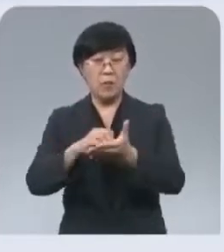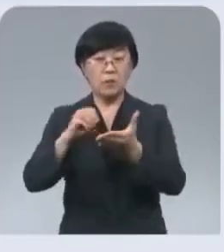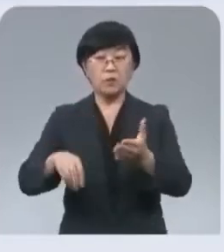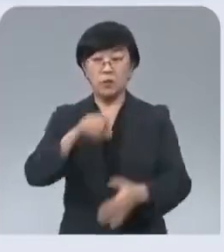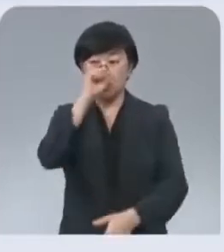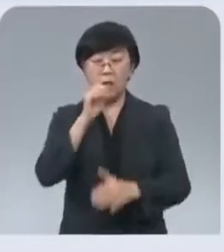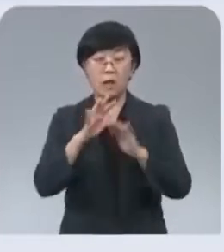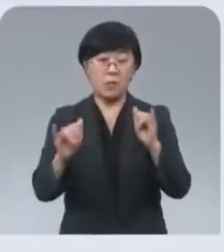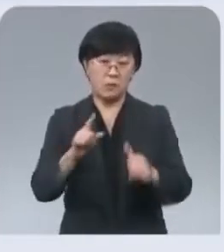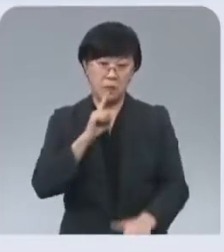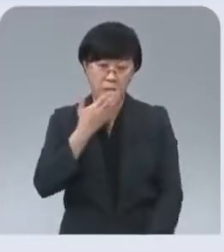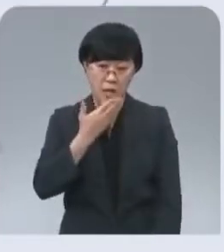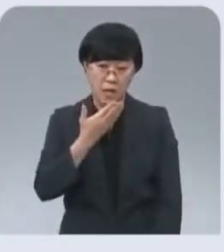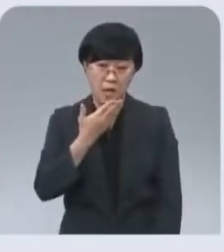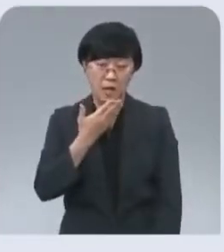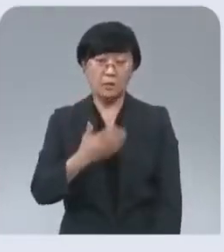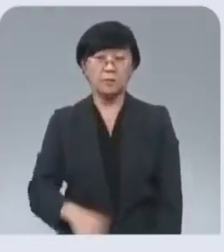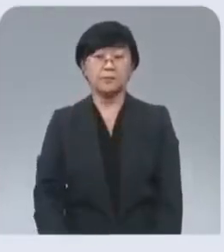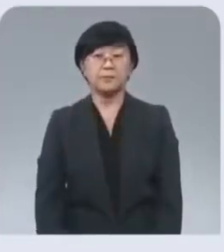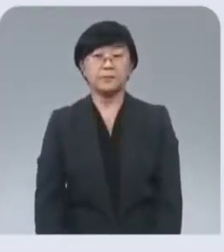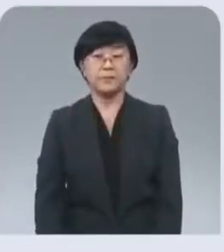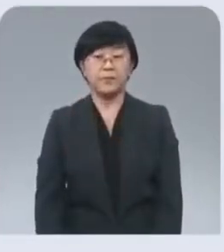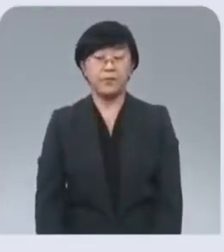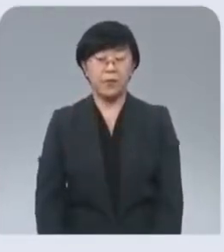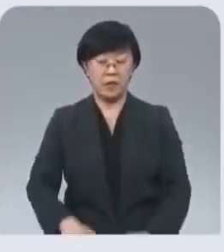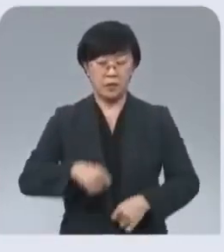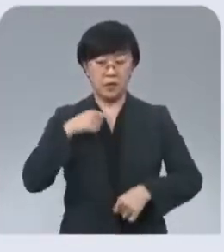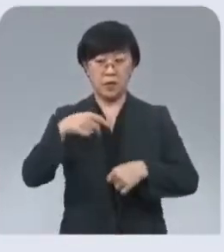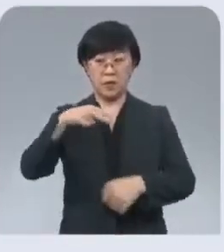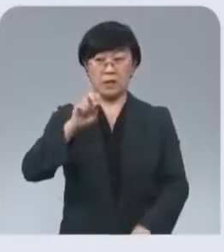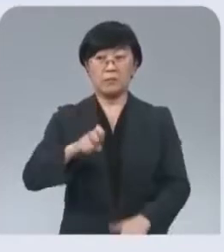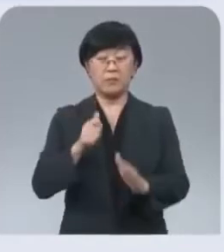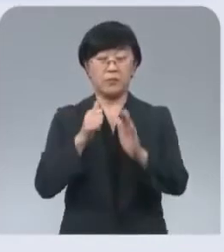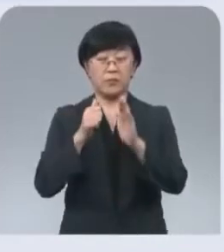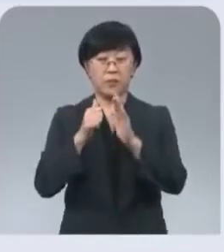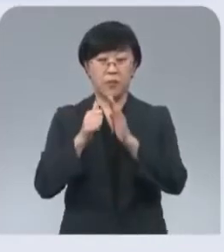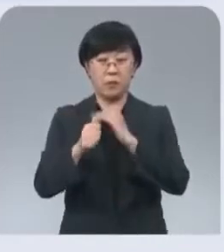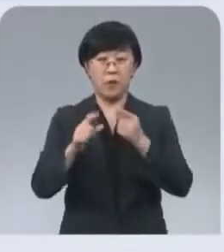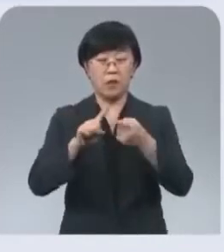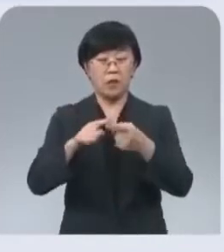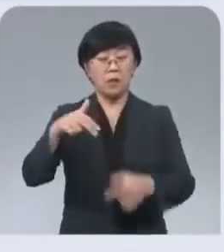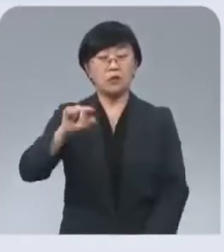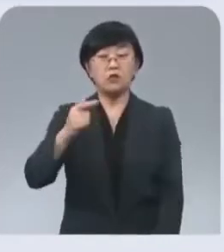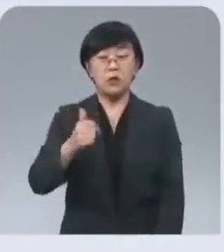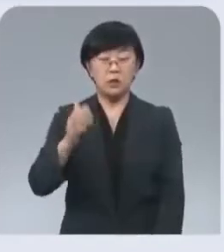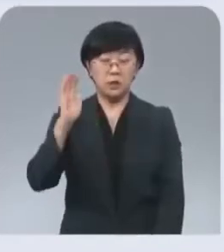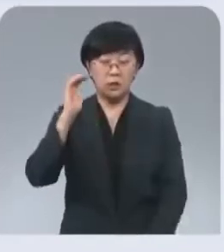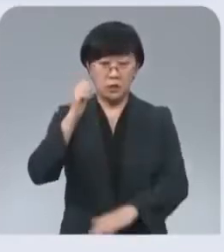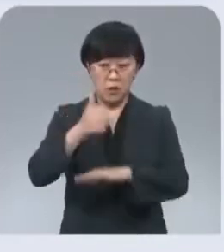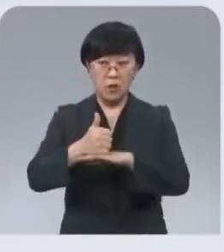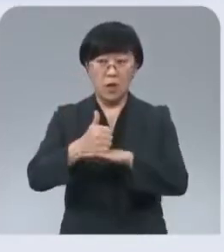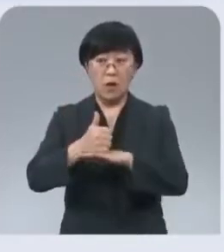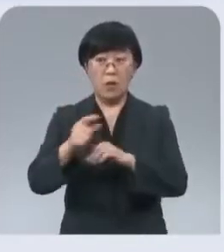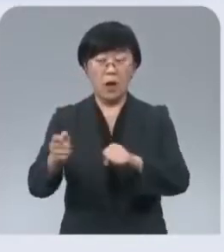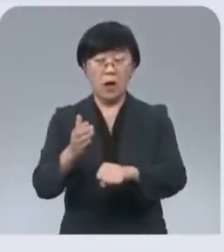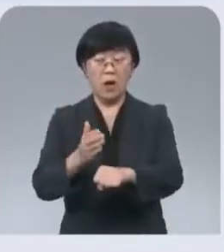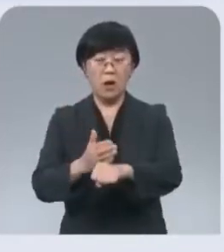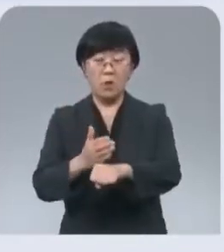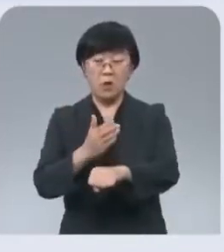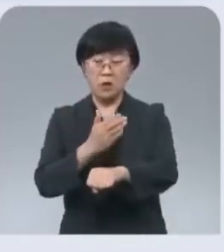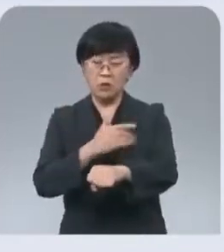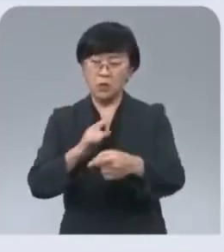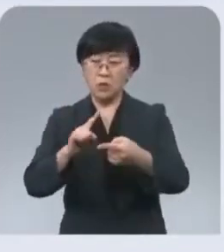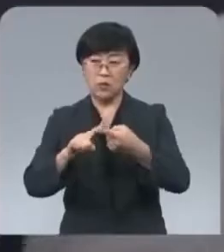좋은 사람이라는 게 말이 되냐고 했고, 정의당 심상정 후보는 전두환 씨는 성과와 과오를 나눌 수 있는 인물이